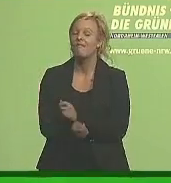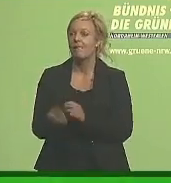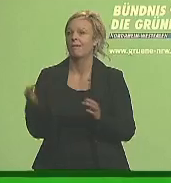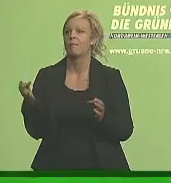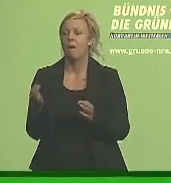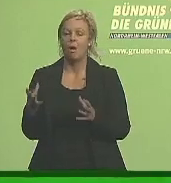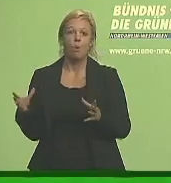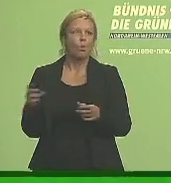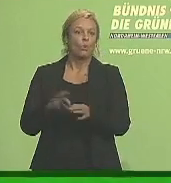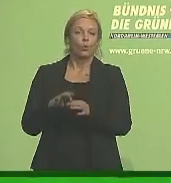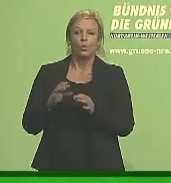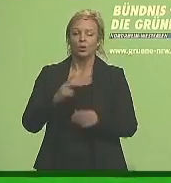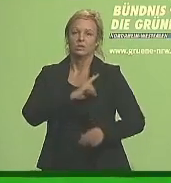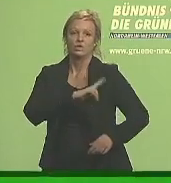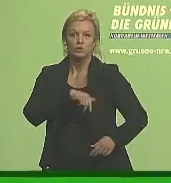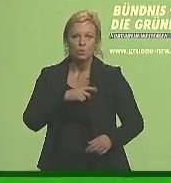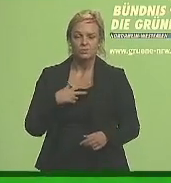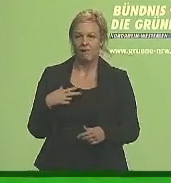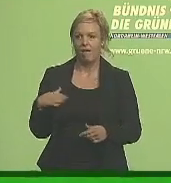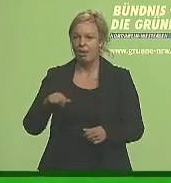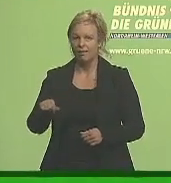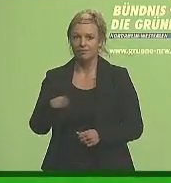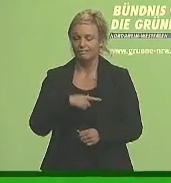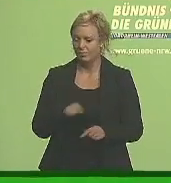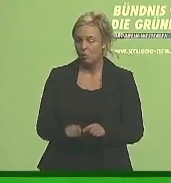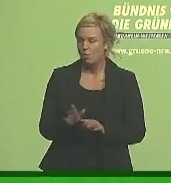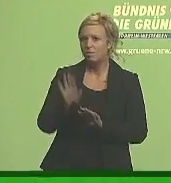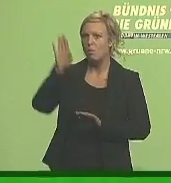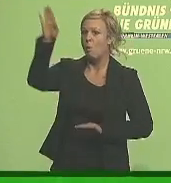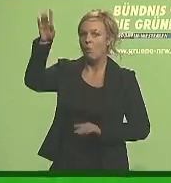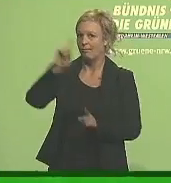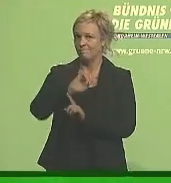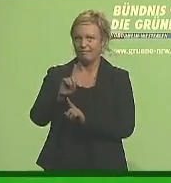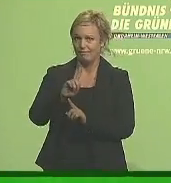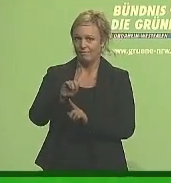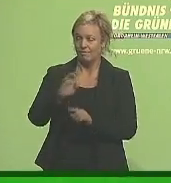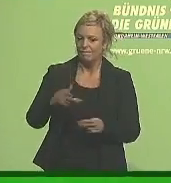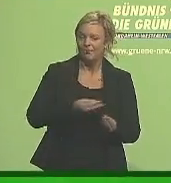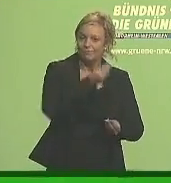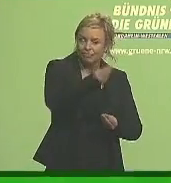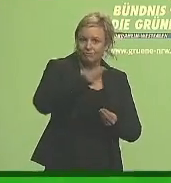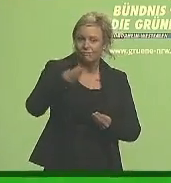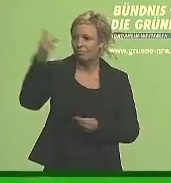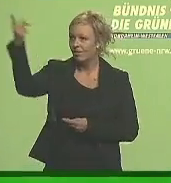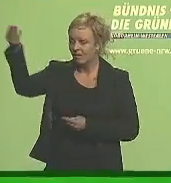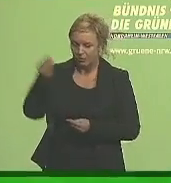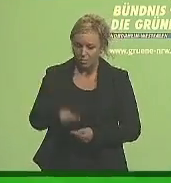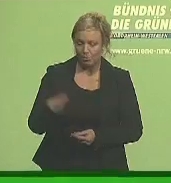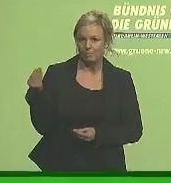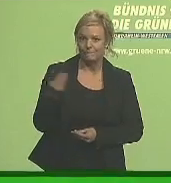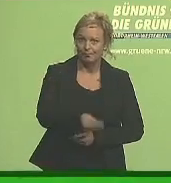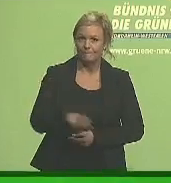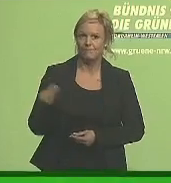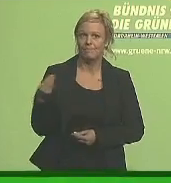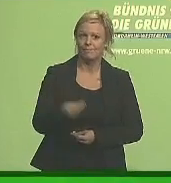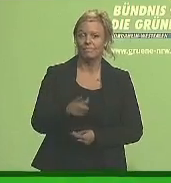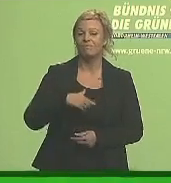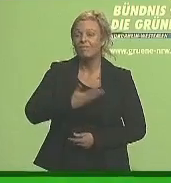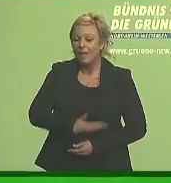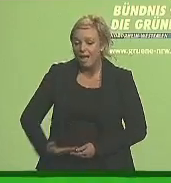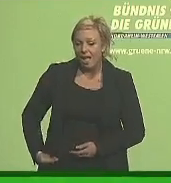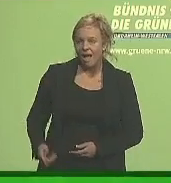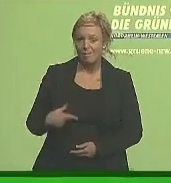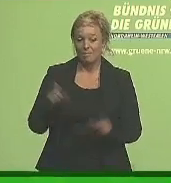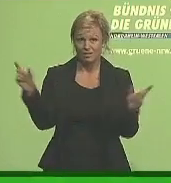gestalten. Dass keine Umverteilung von unten nach oben stattfindet, so wie es jetzt der Fall ist, sondern von oben nach unten. Dass also die Ärmeren in